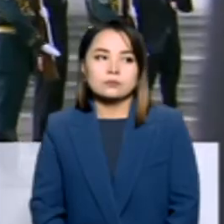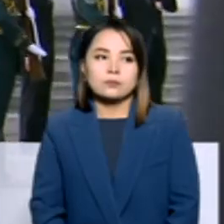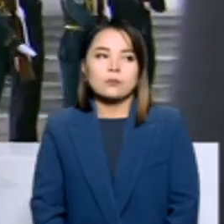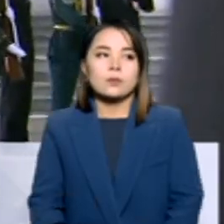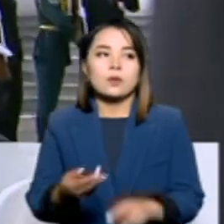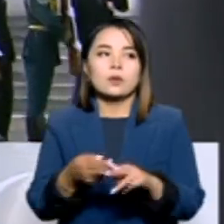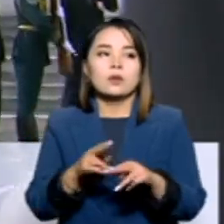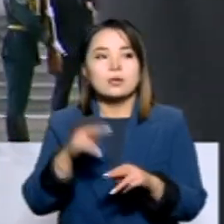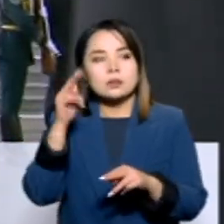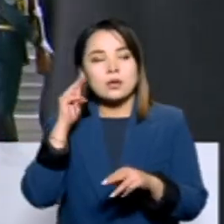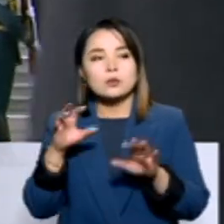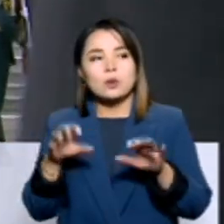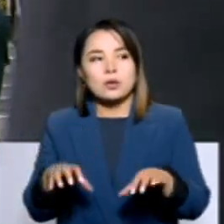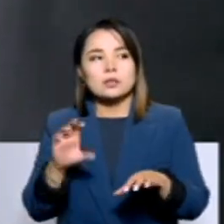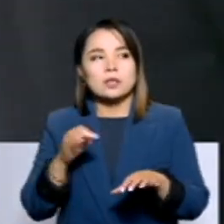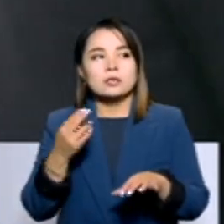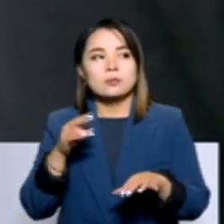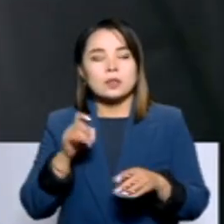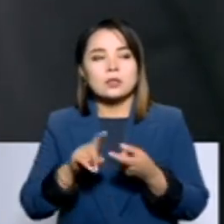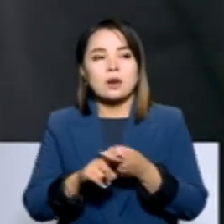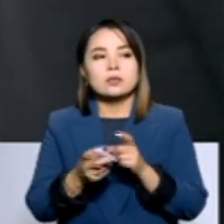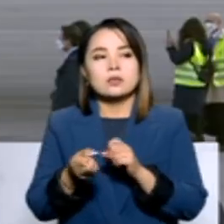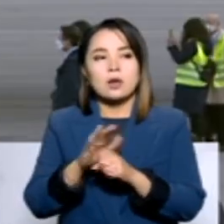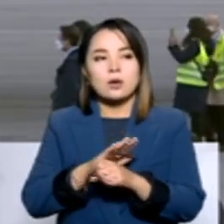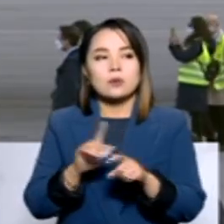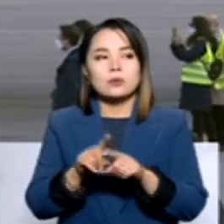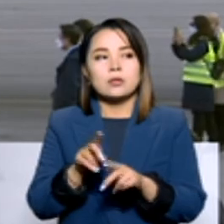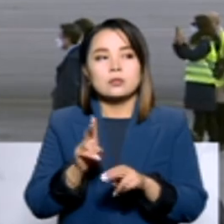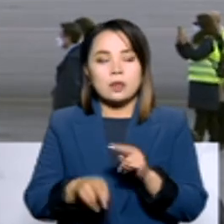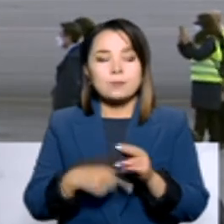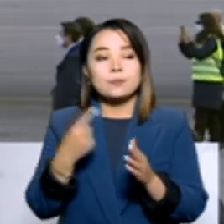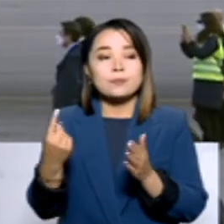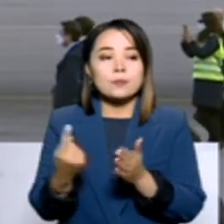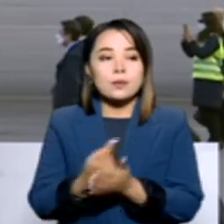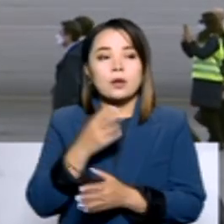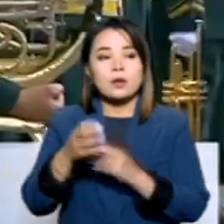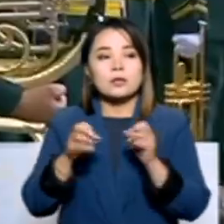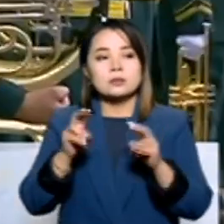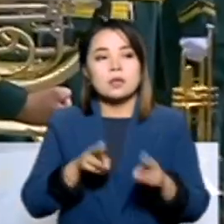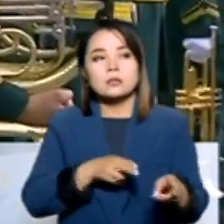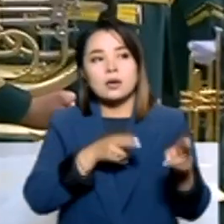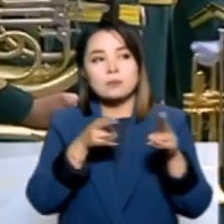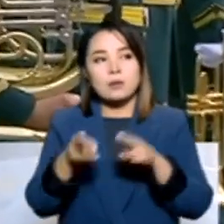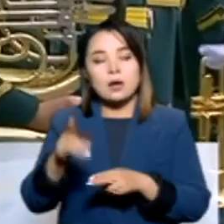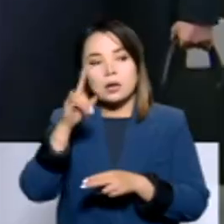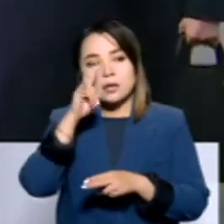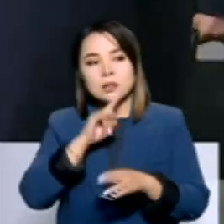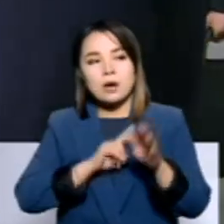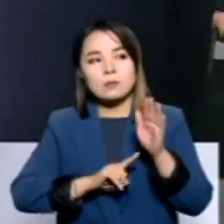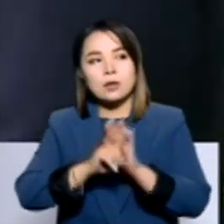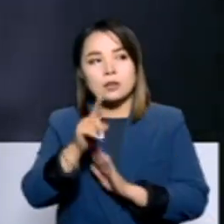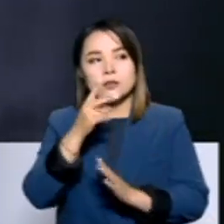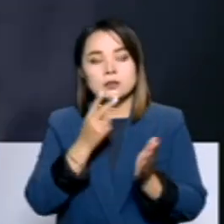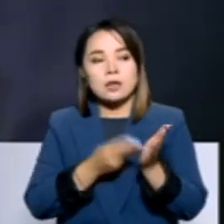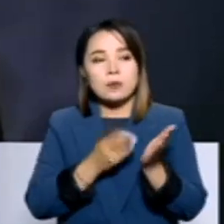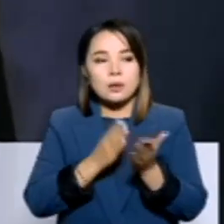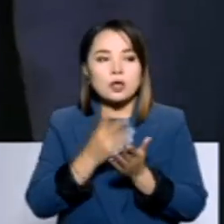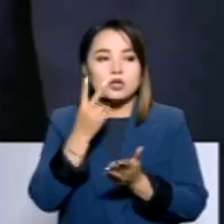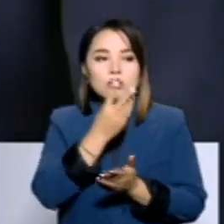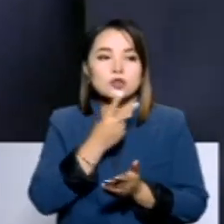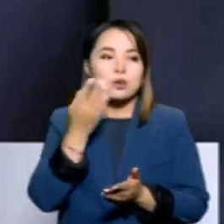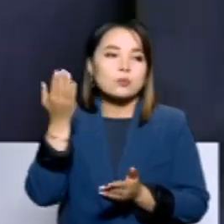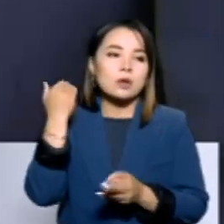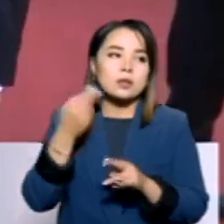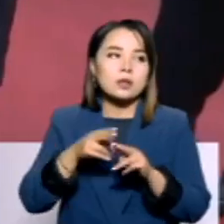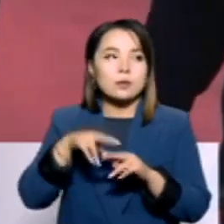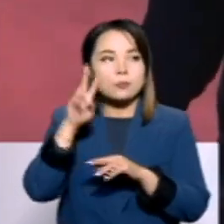Бұған Қытай төрағасы Си Цзиньпиннің коронавирус пандемиясынан кейін алғашқы халықаралық сапарын Қазақстаннан бастауы дәлел. 2 жыл бұрын